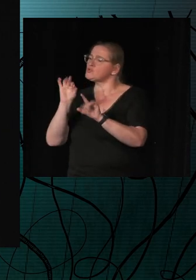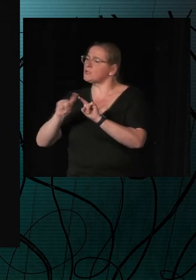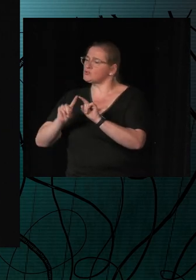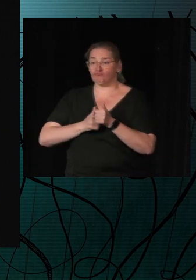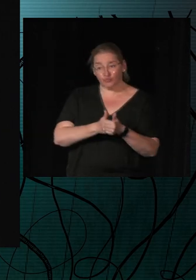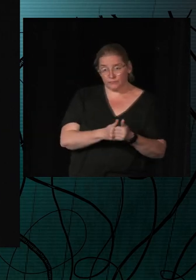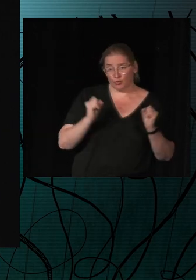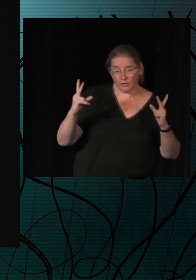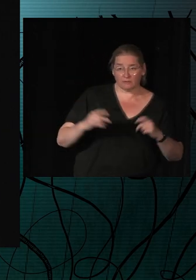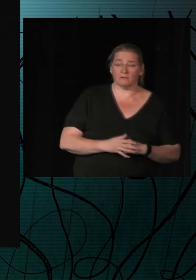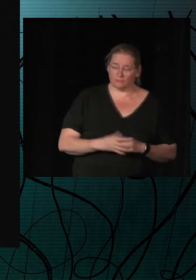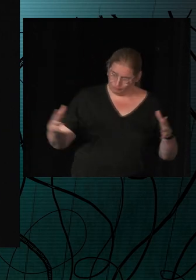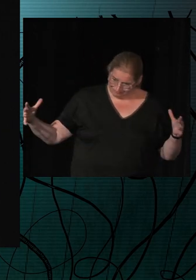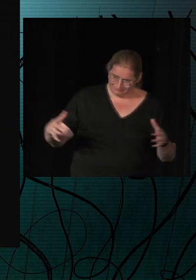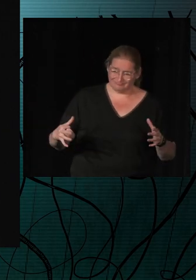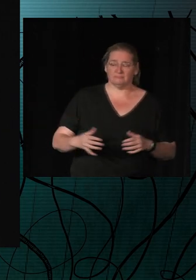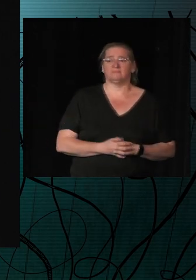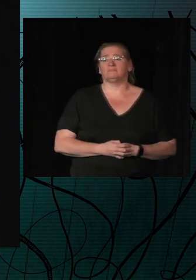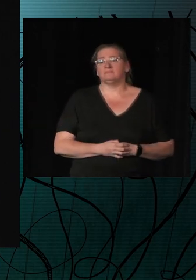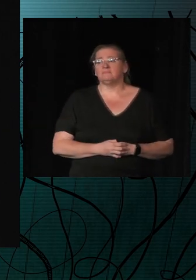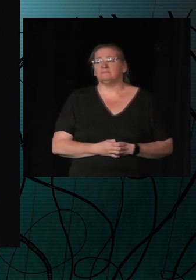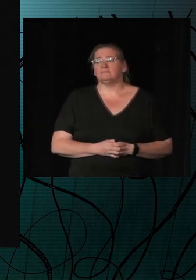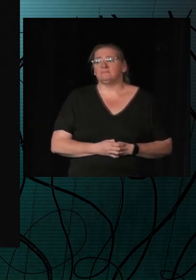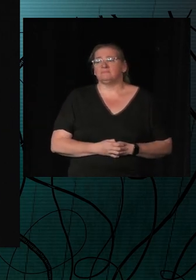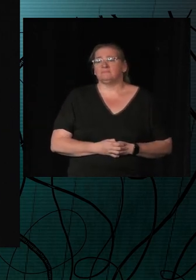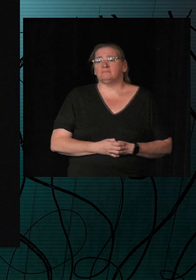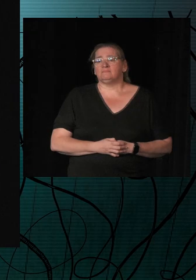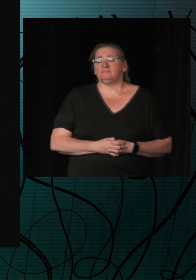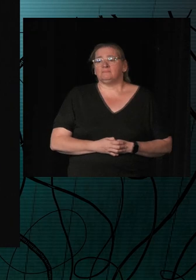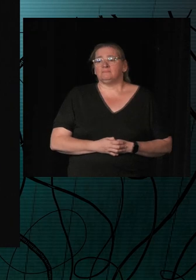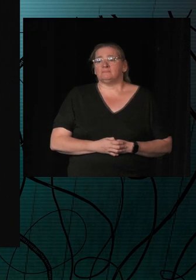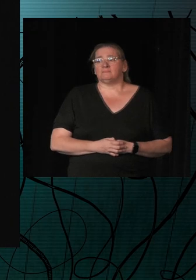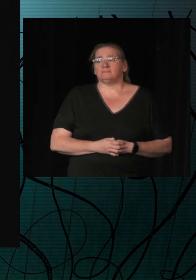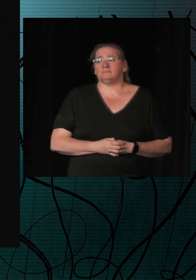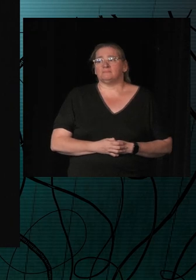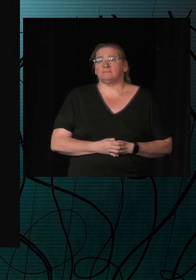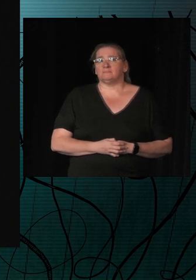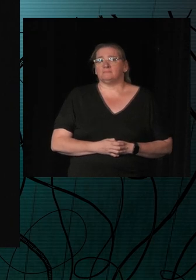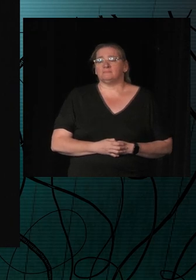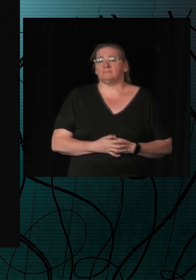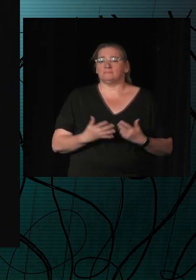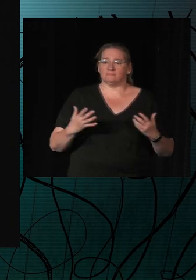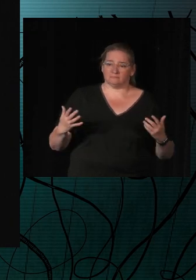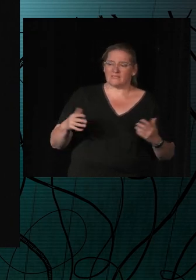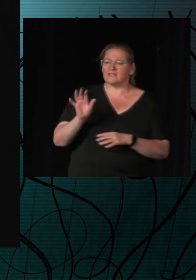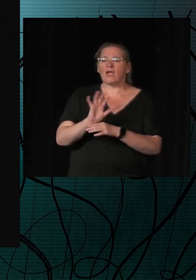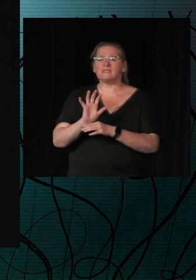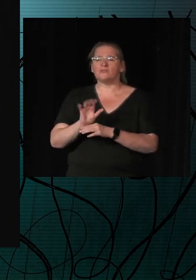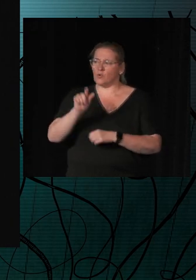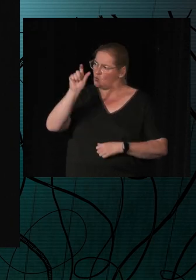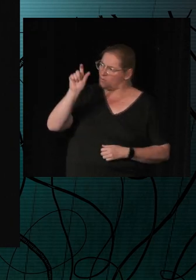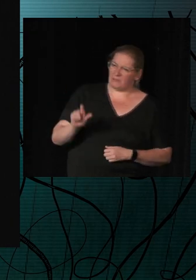ça le fait de le mettre alors je je je dirais pas que je le mets au même niveau que par exemple fait entrer